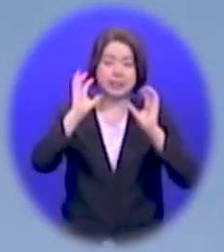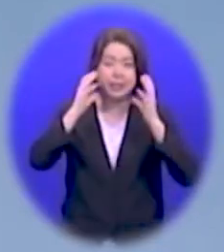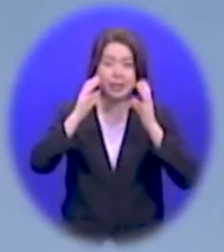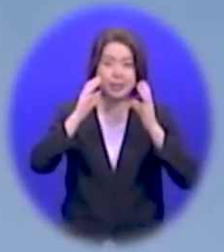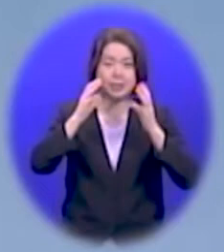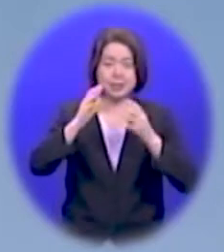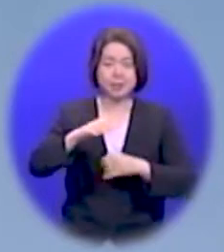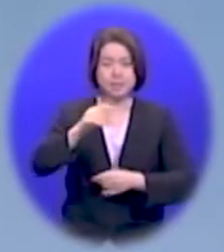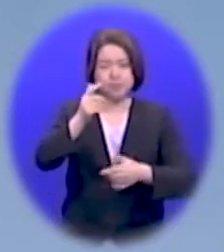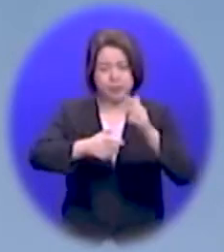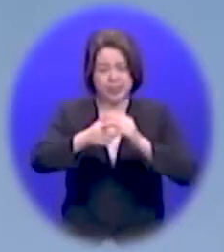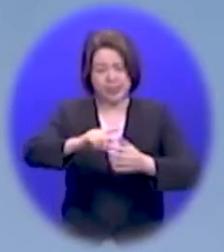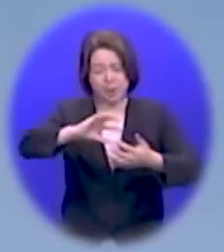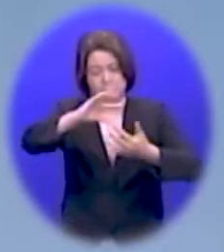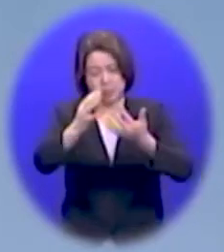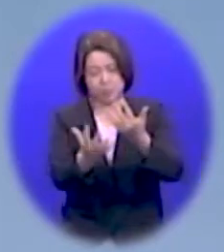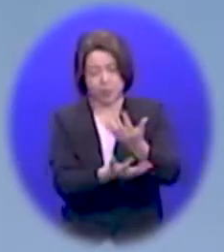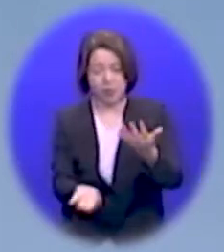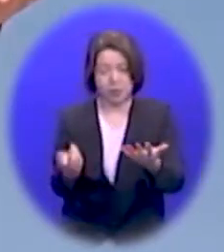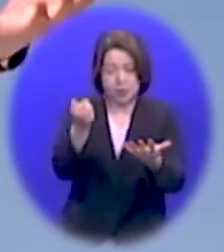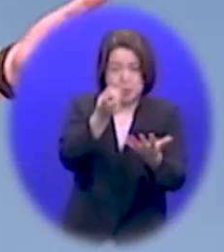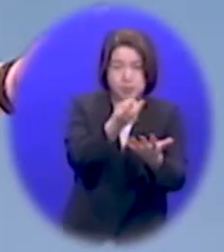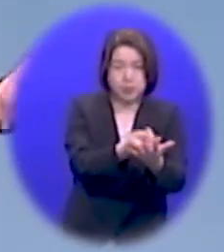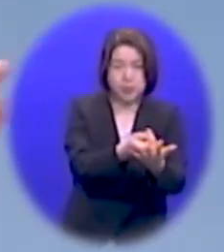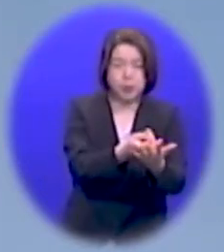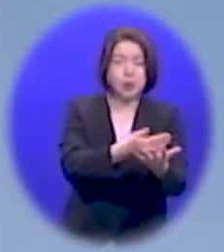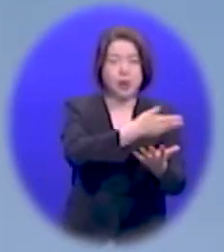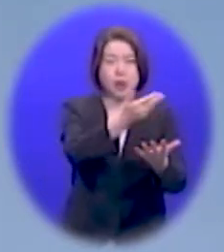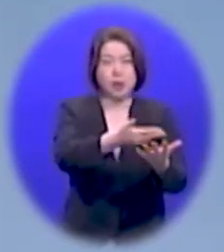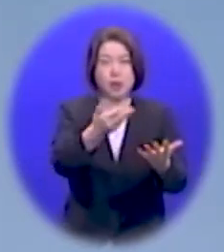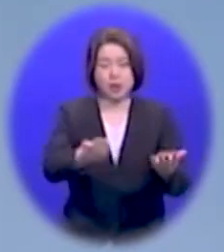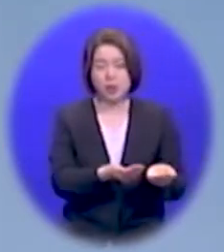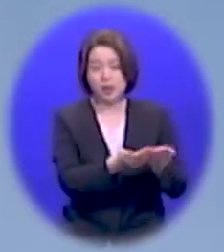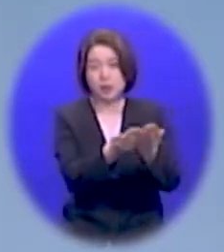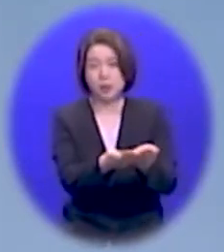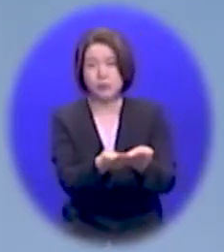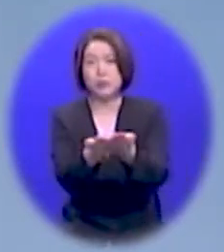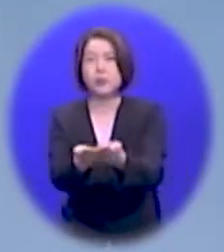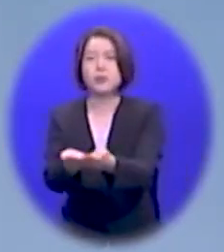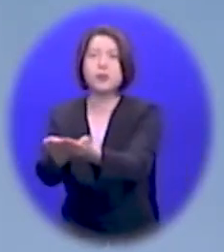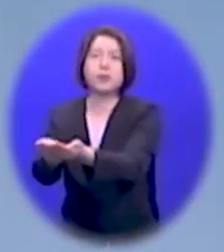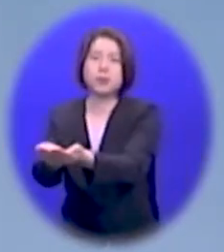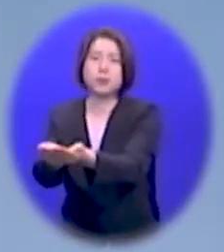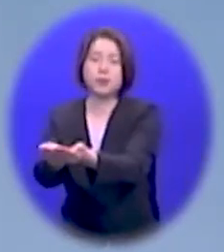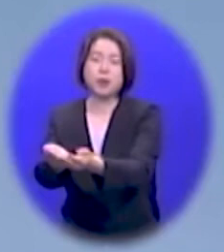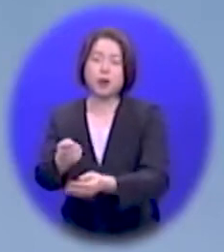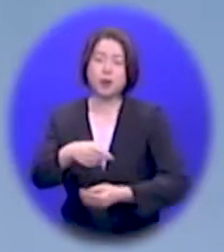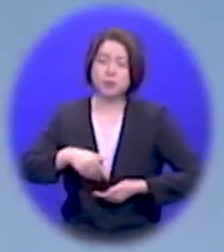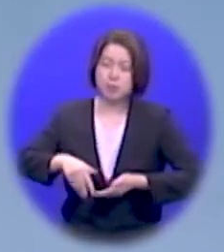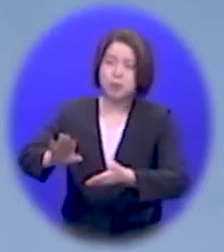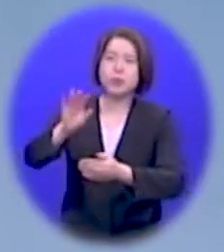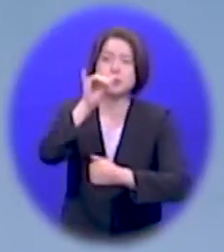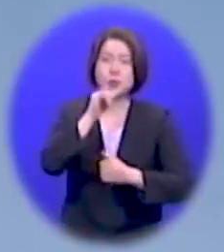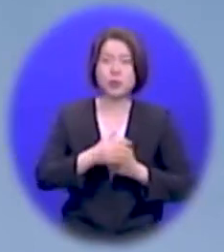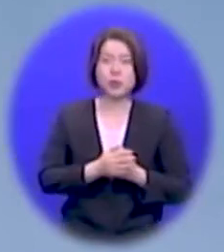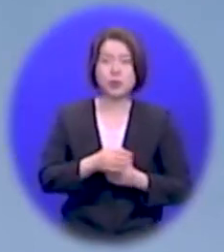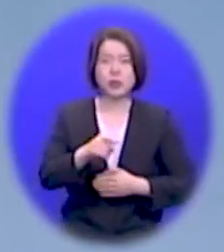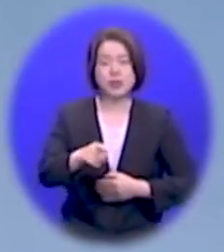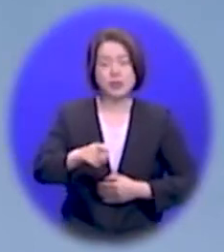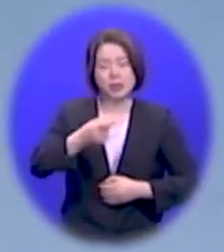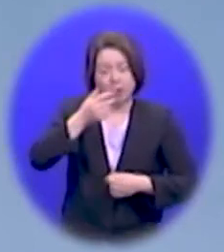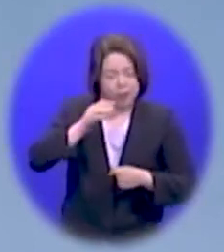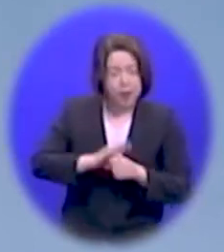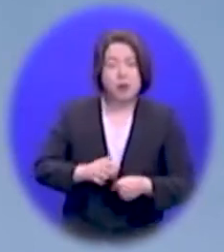상자에 담아서 낡아 게다가 또 보내야 했었잖아요 이런 기가 막힌 불행한 출생